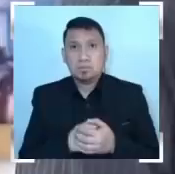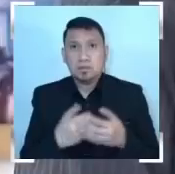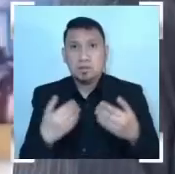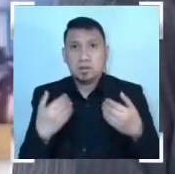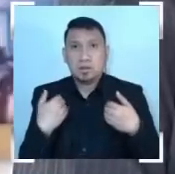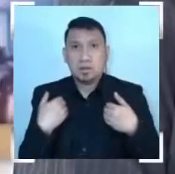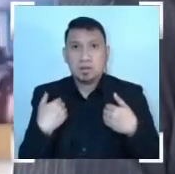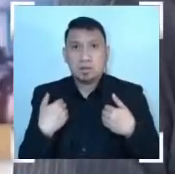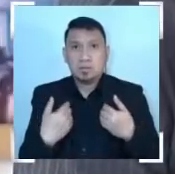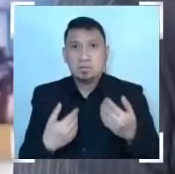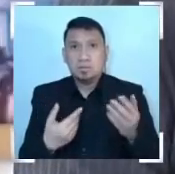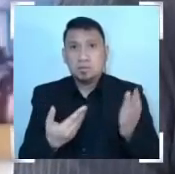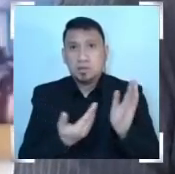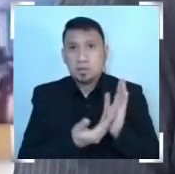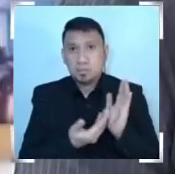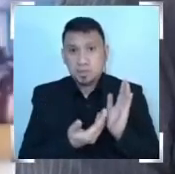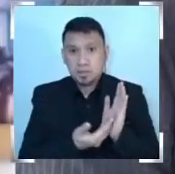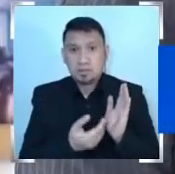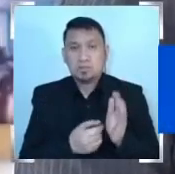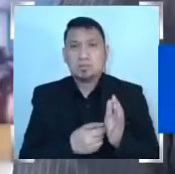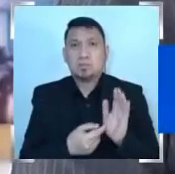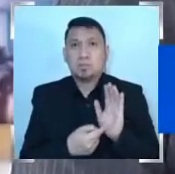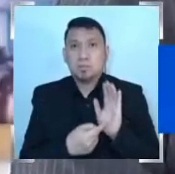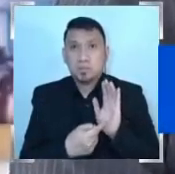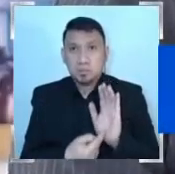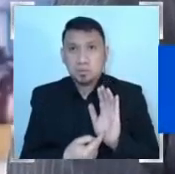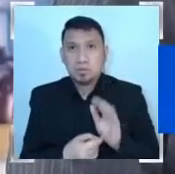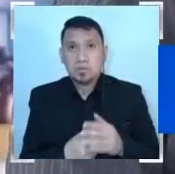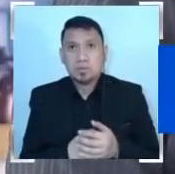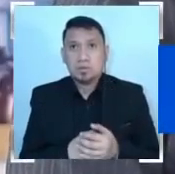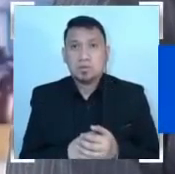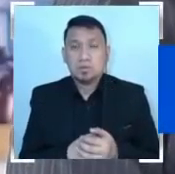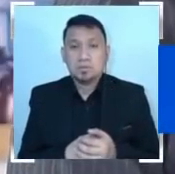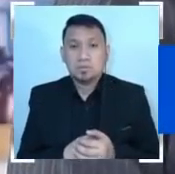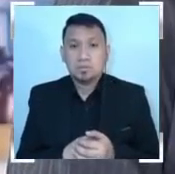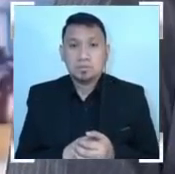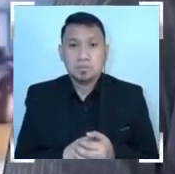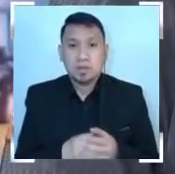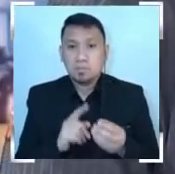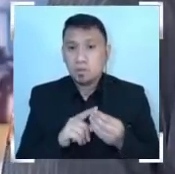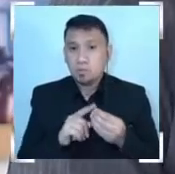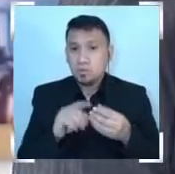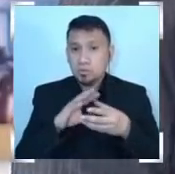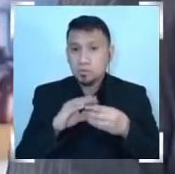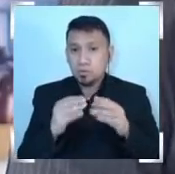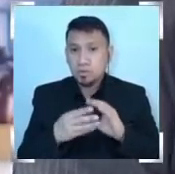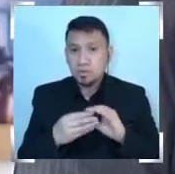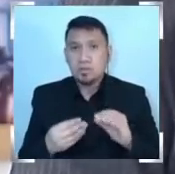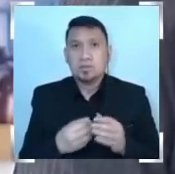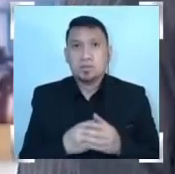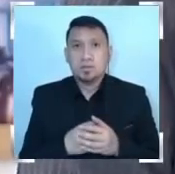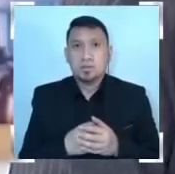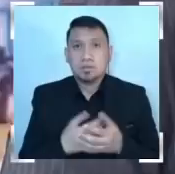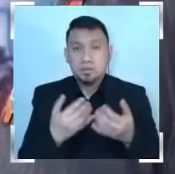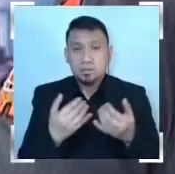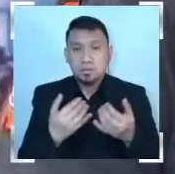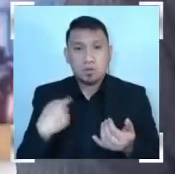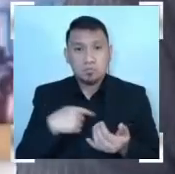testigo na nagbibigay na rin ng mga salaysay. Ito'y ipon-iponin natin